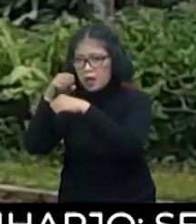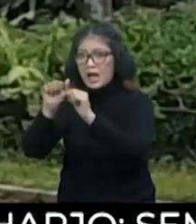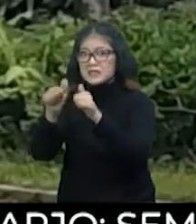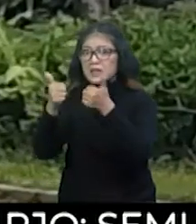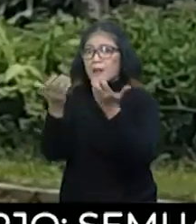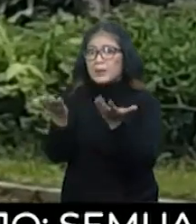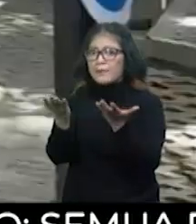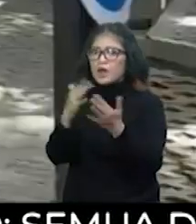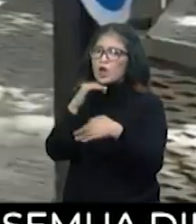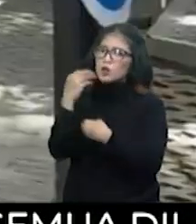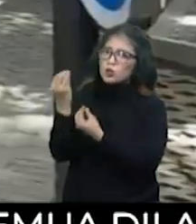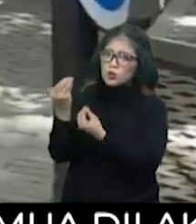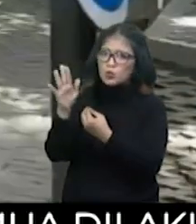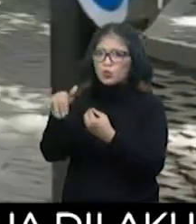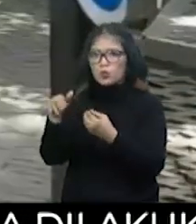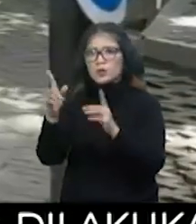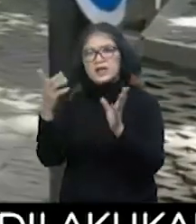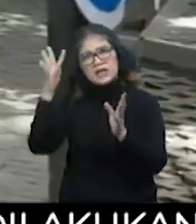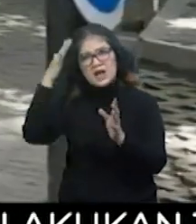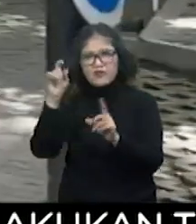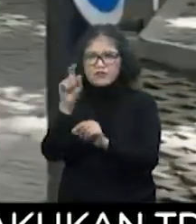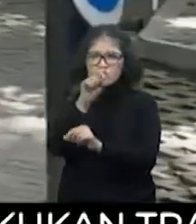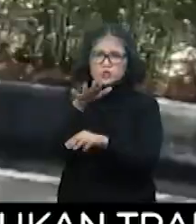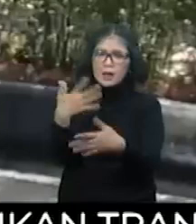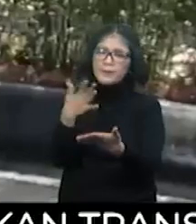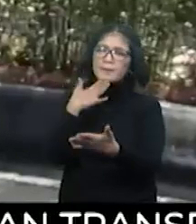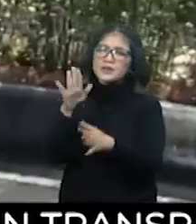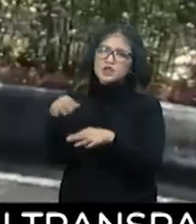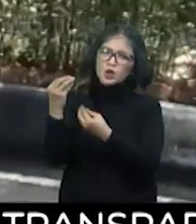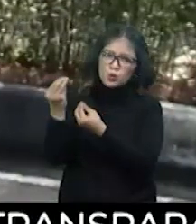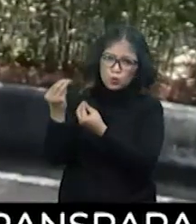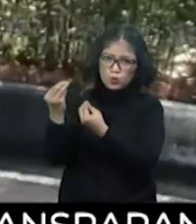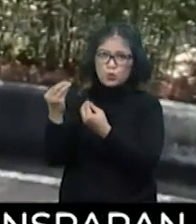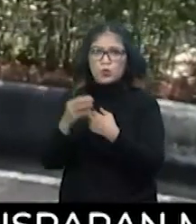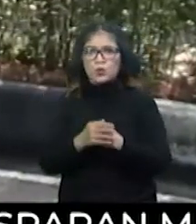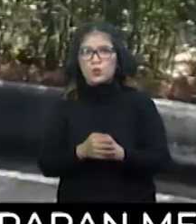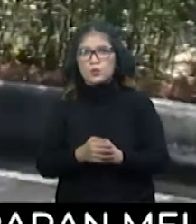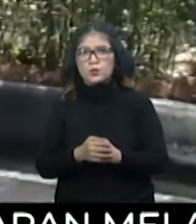Omikron atau bukan. Dari Sleman, Yogyakarta, Heri Trijoko, iNews melaporkan.